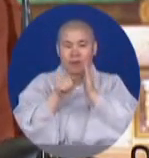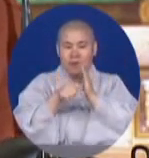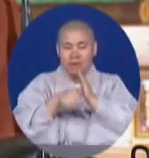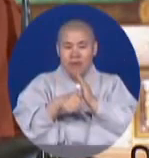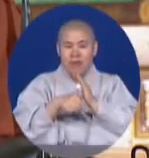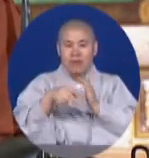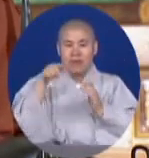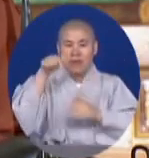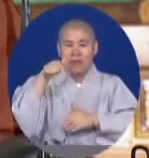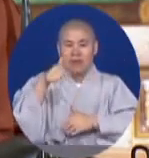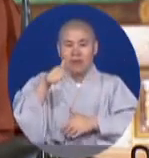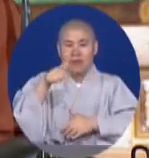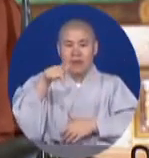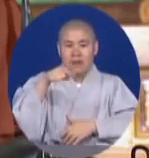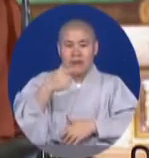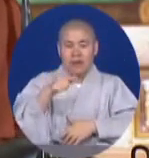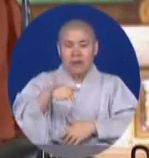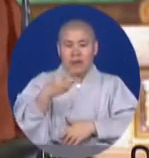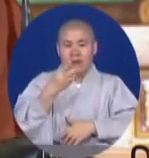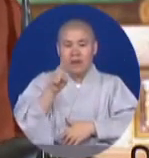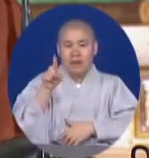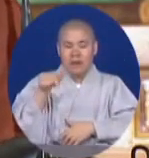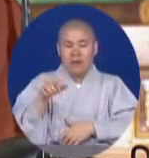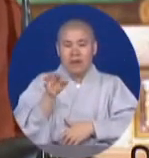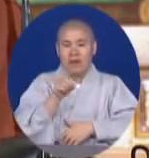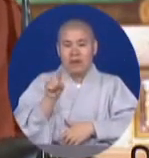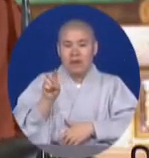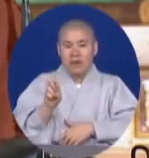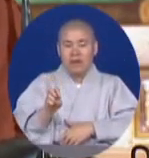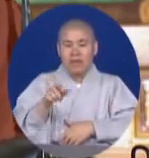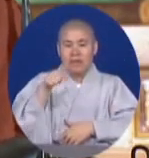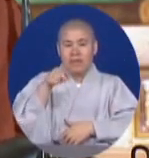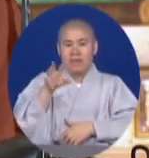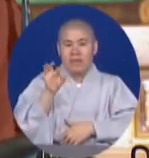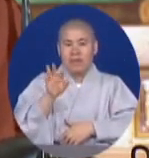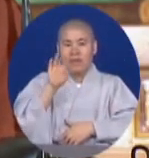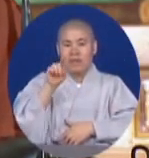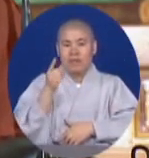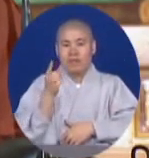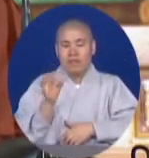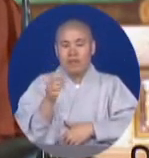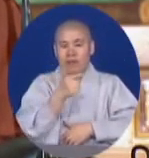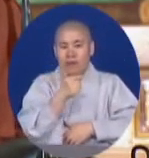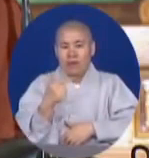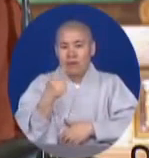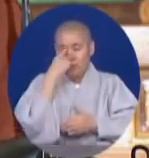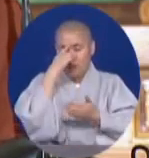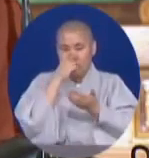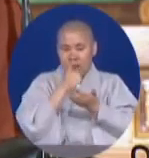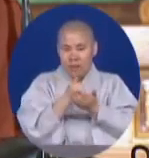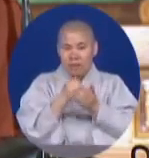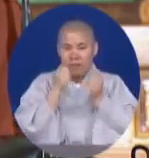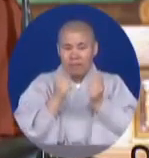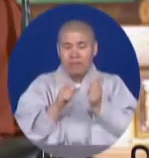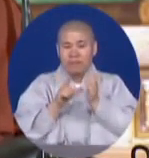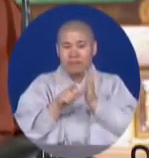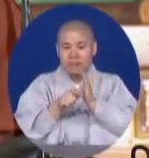암자 극락암에 경복노 스님이라고 아주 큰 스님이 계셨는데 가끔